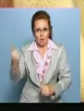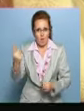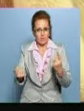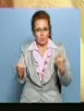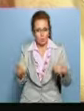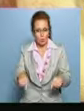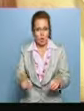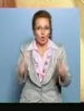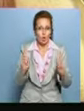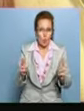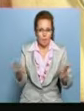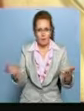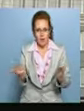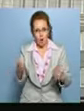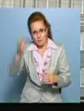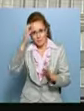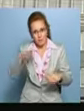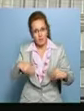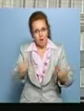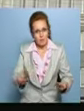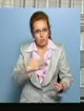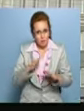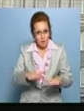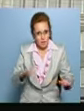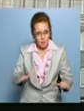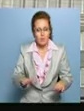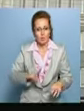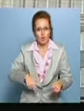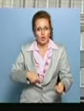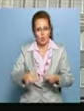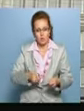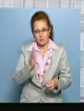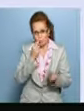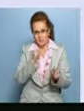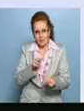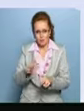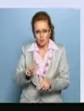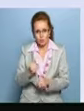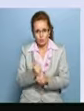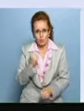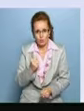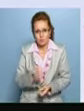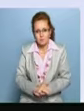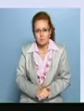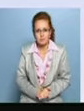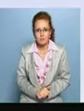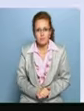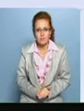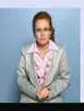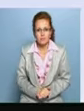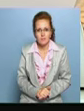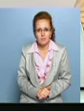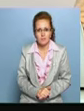и какое образование предлагает нашим детям чиновники обещали следить ще Марина баль Максим Кузнецов телеканал моя